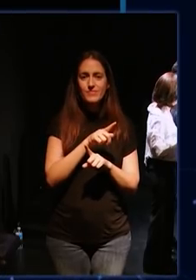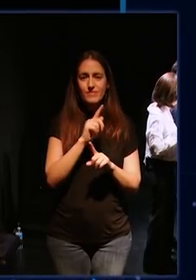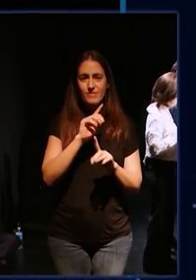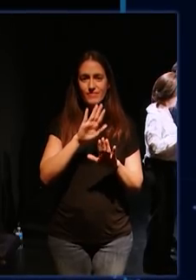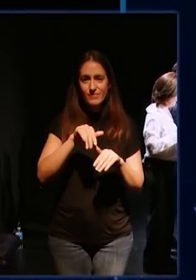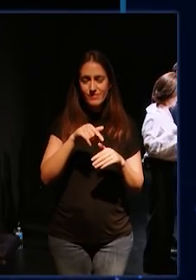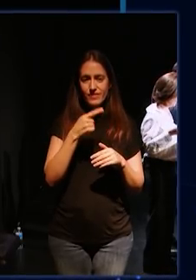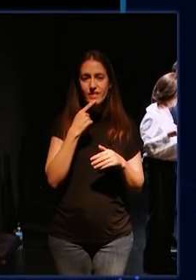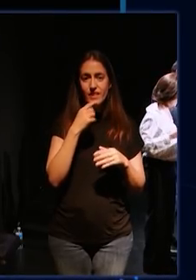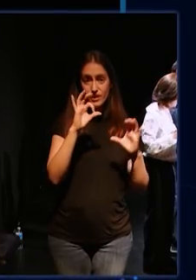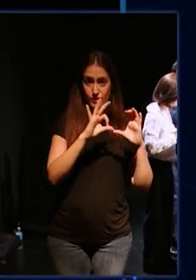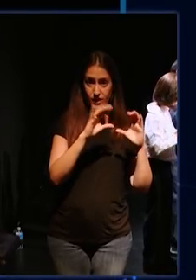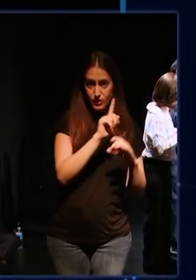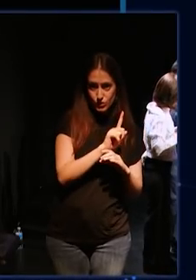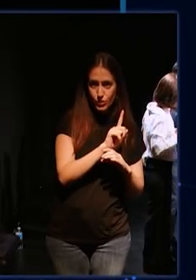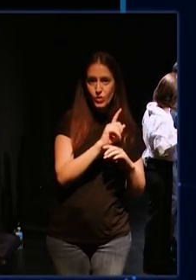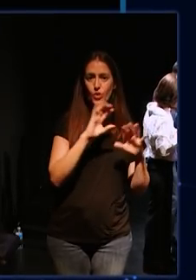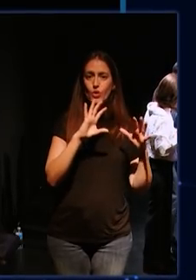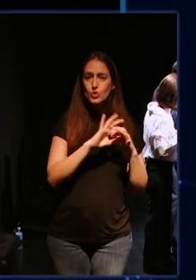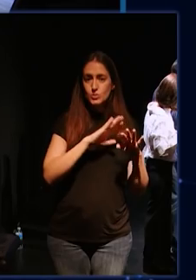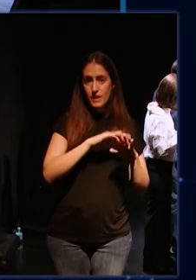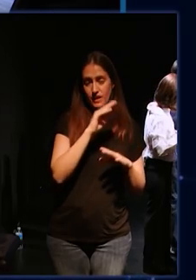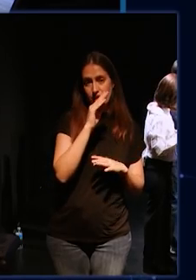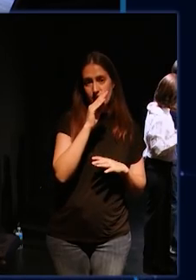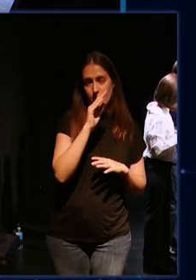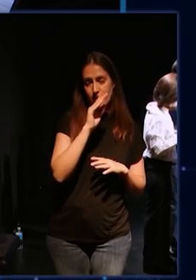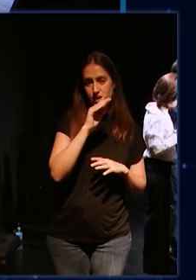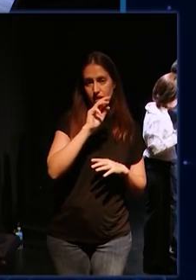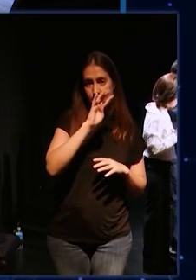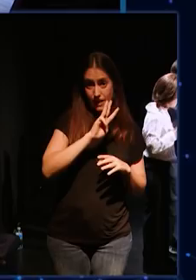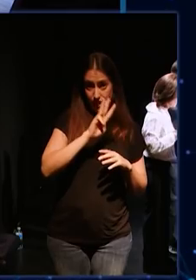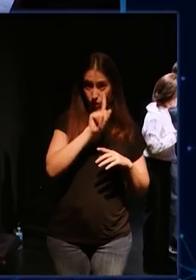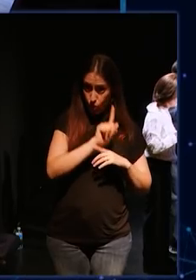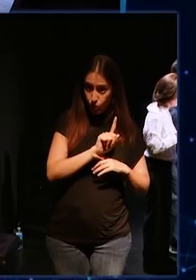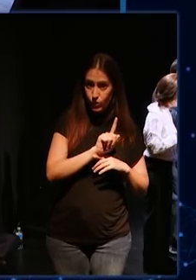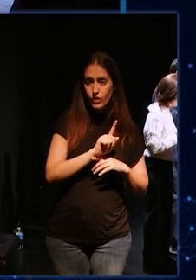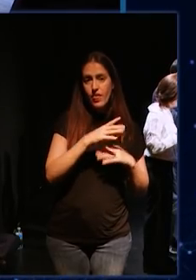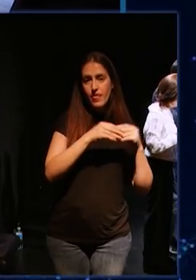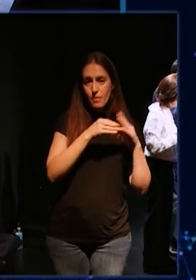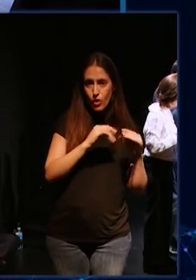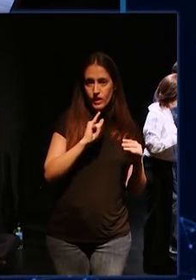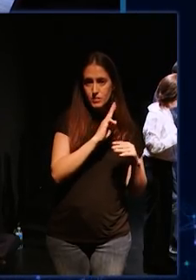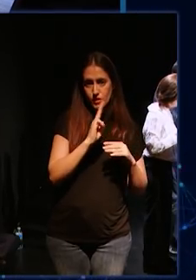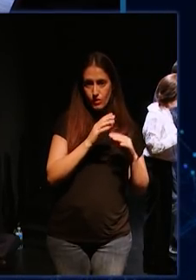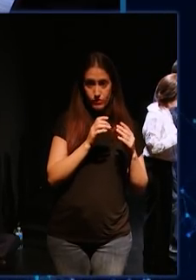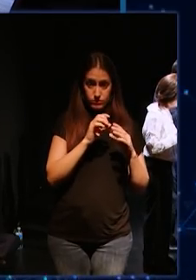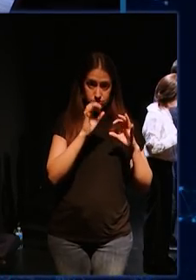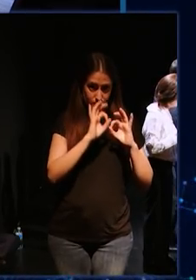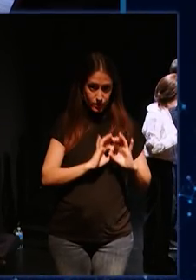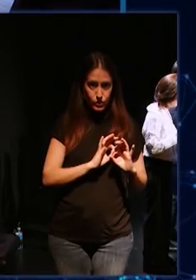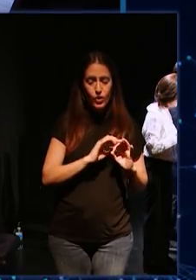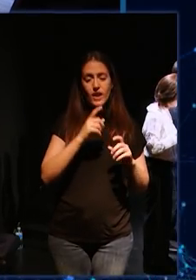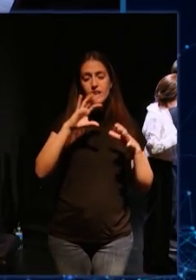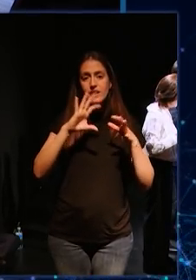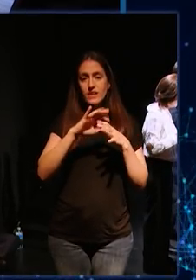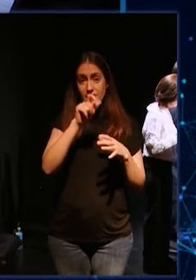igual. Ciutadans, un regidor, Junts per Cardedeu, un regidor. Demòcrates i el Partit Popular es quedarien fora. Gent pel Canvi estaria